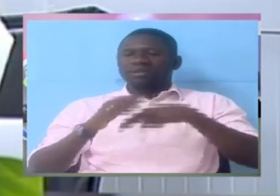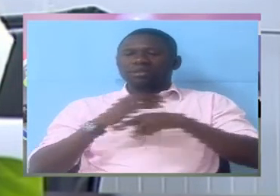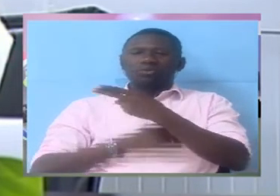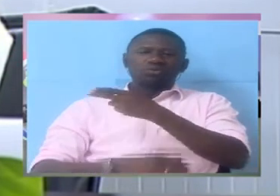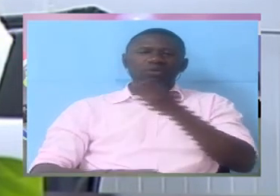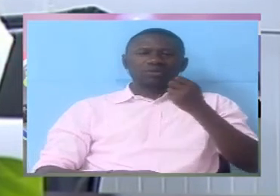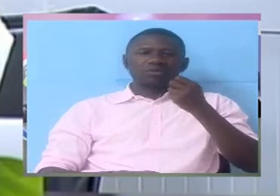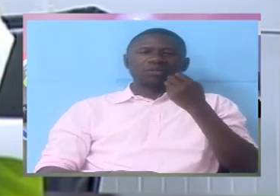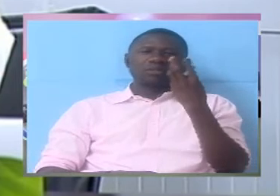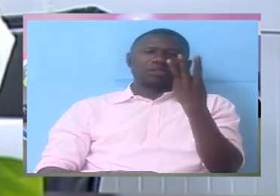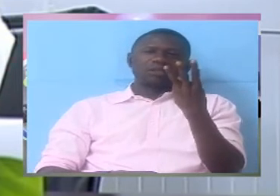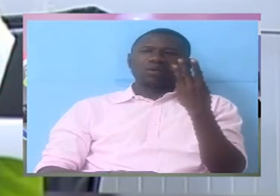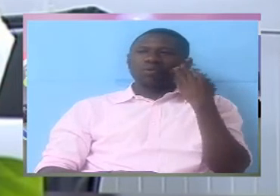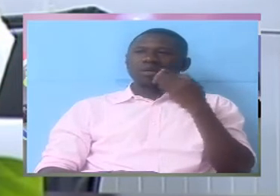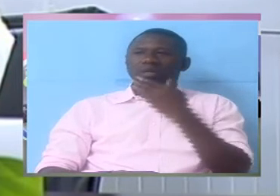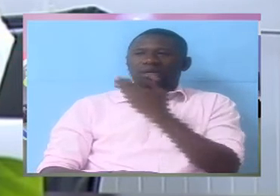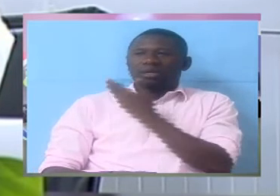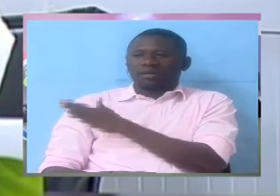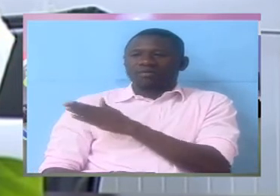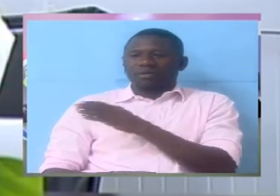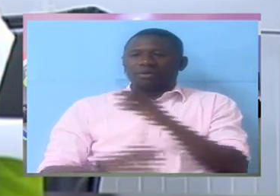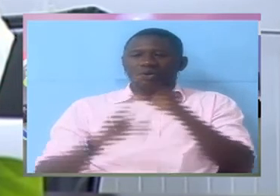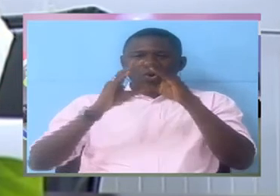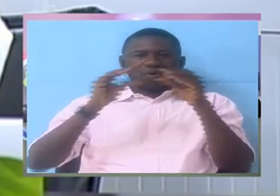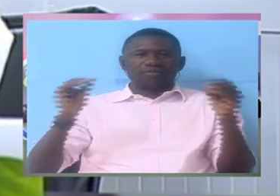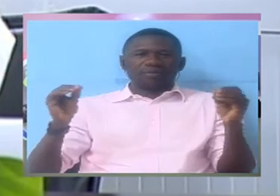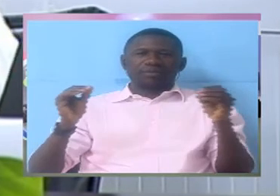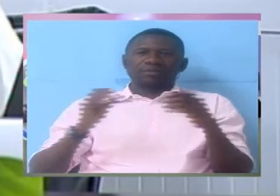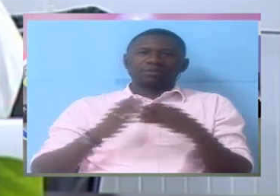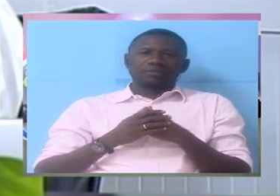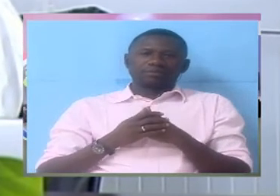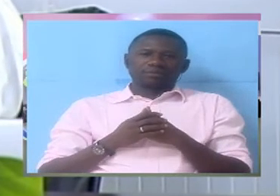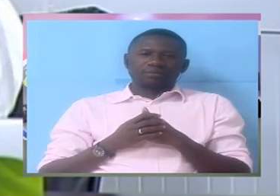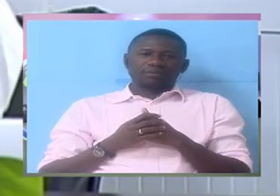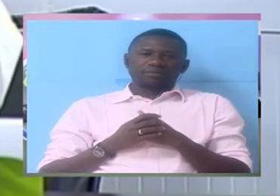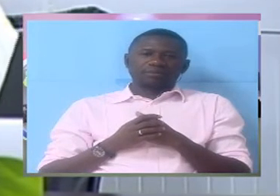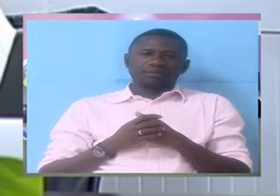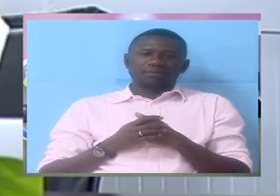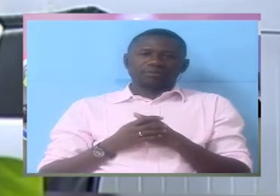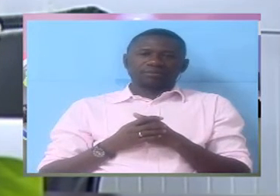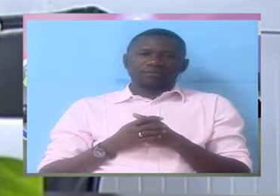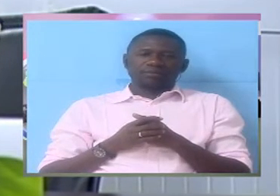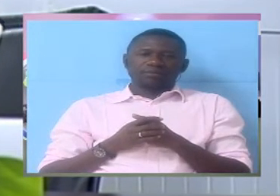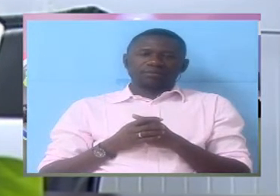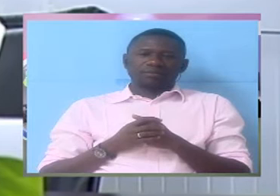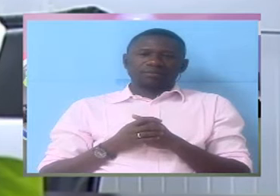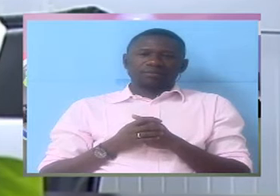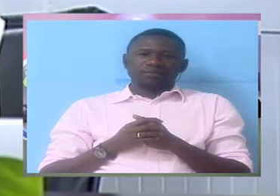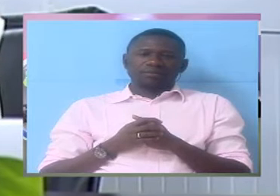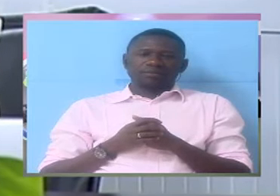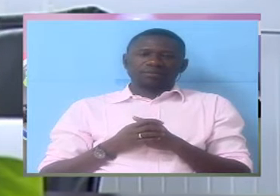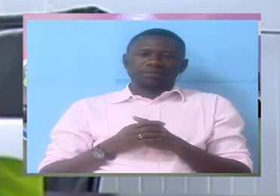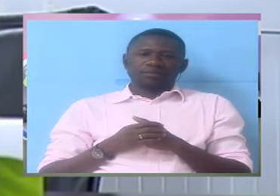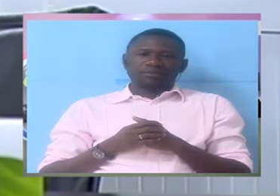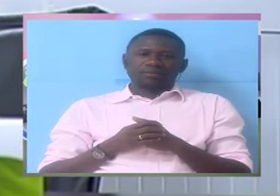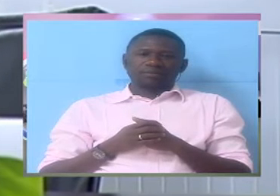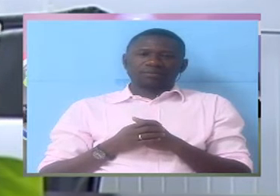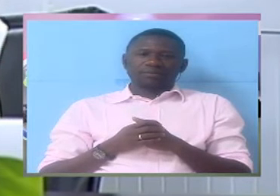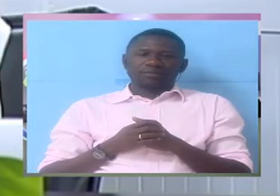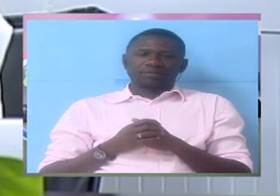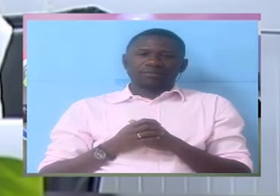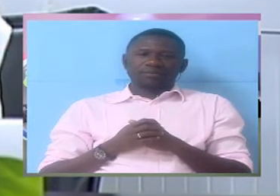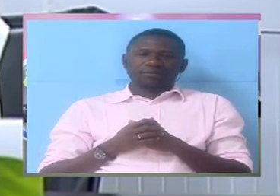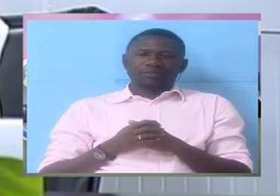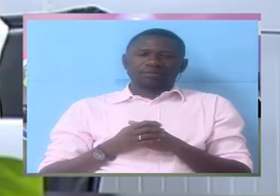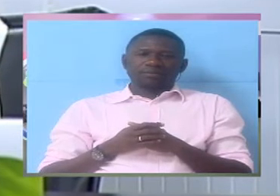that office. Amunza akakoleyama le kakumodo lujabi. Kato ilang kumando aninkana jang aketa